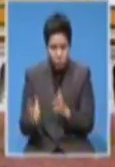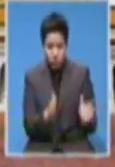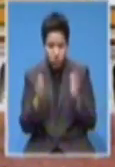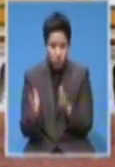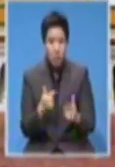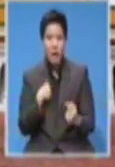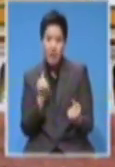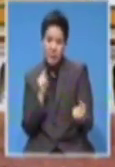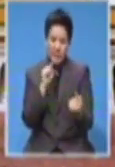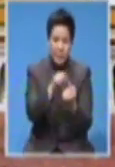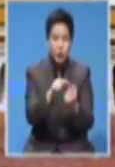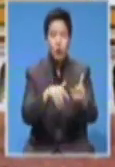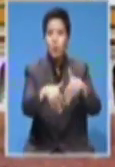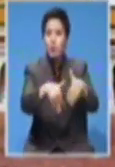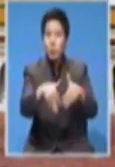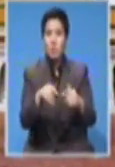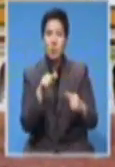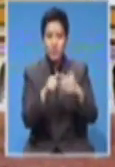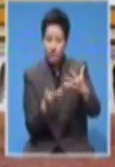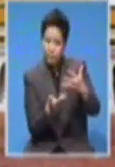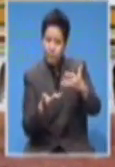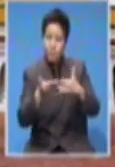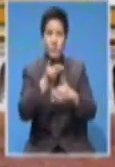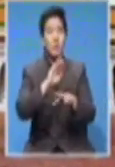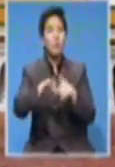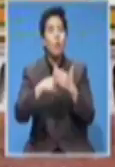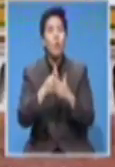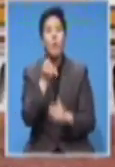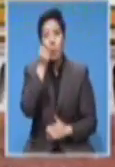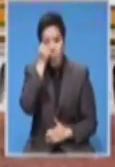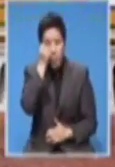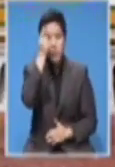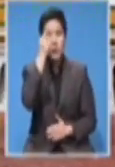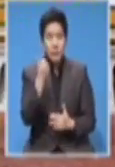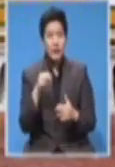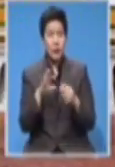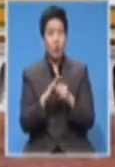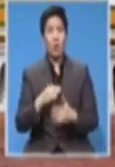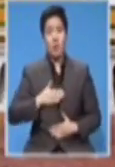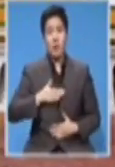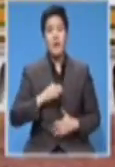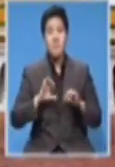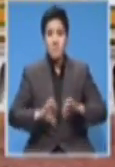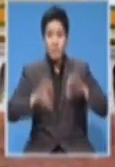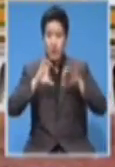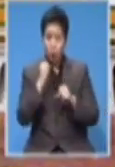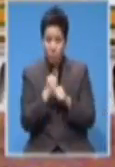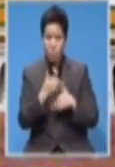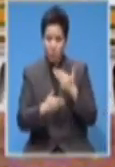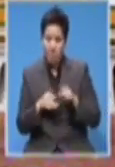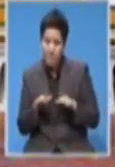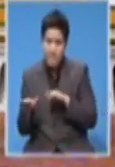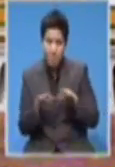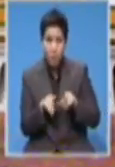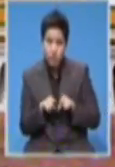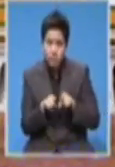ถึงชุมชนแล้วถึงคนทุกระดับทุกพื้นที่นะครับได้ทำความเข้าใจเพราะเราจำเป็นต้องเดินหน้าไปด้วยกันนะครับต้องอาศัยความ